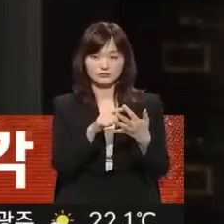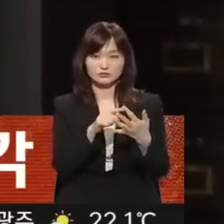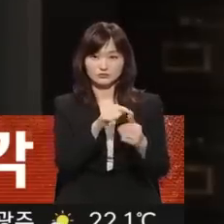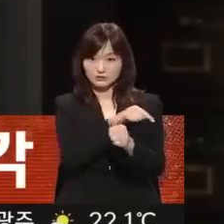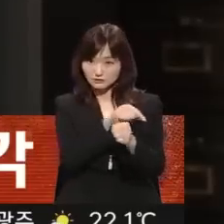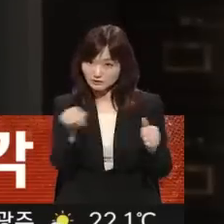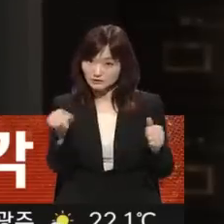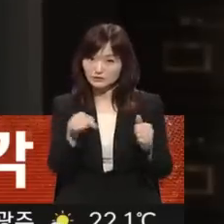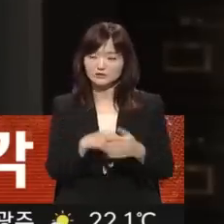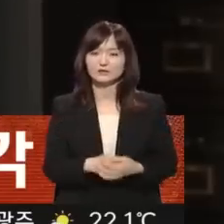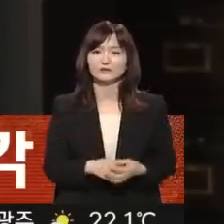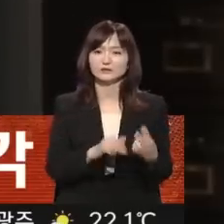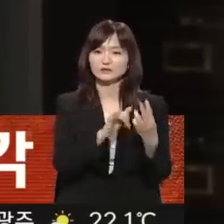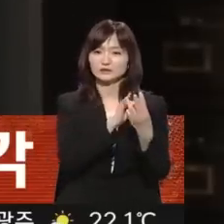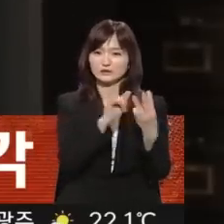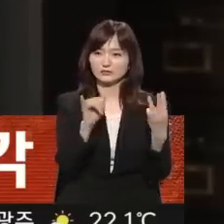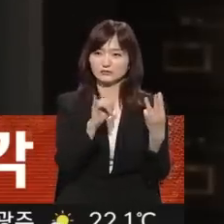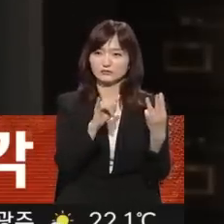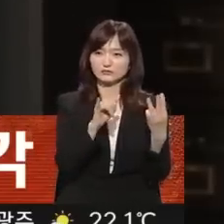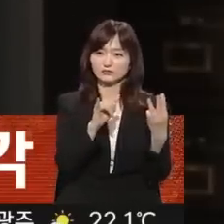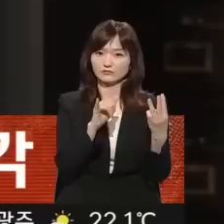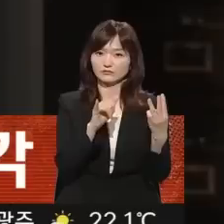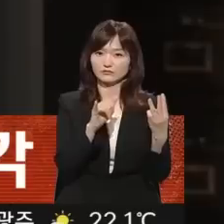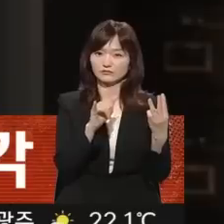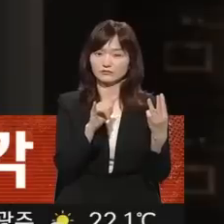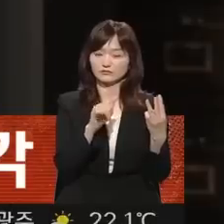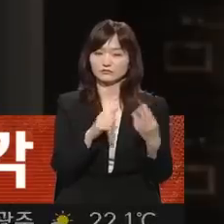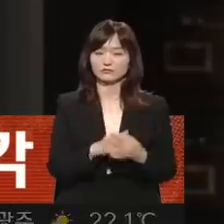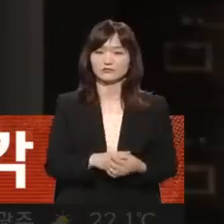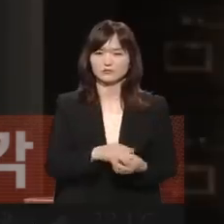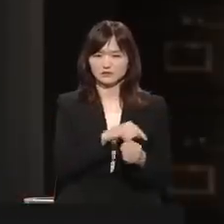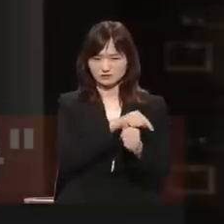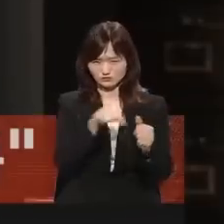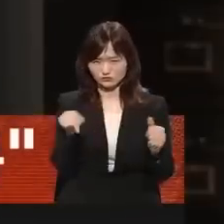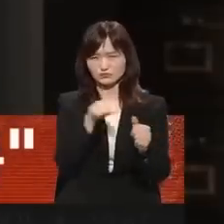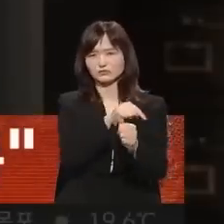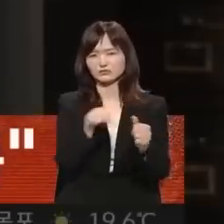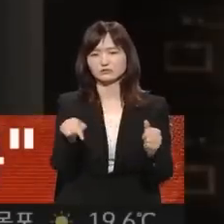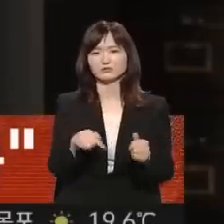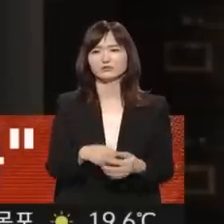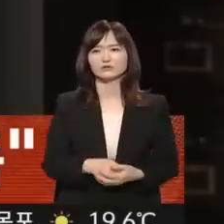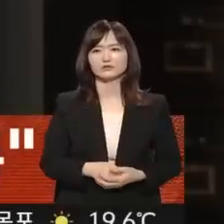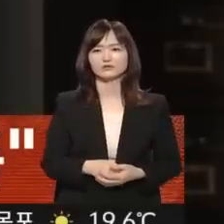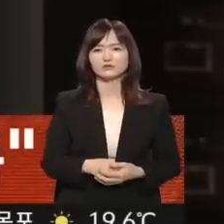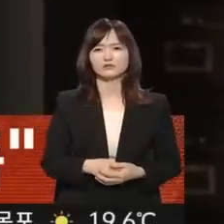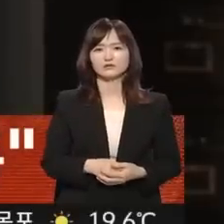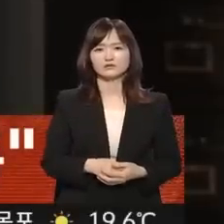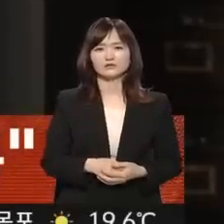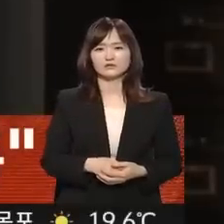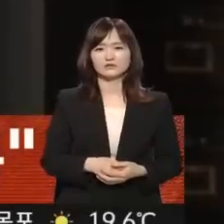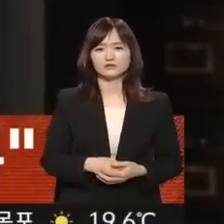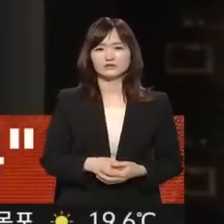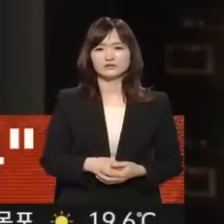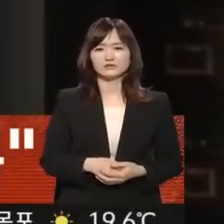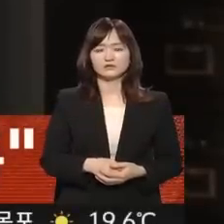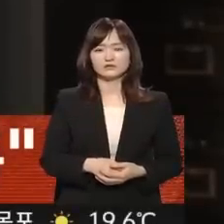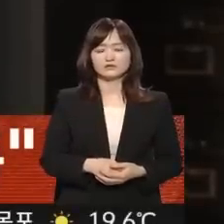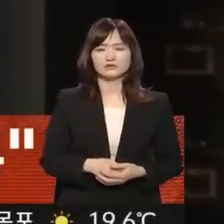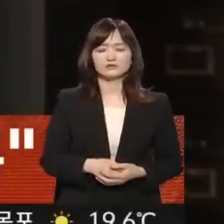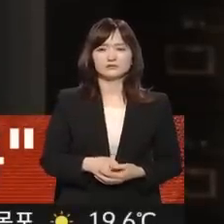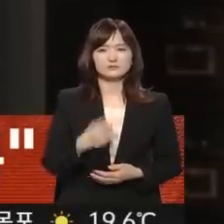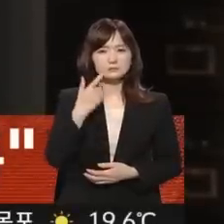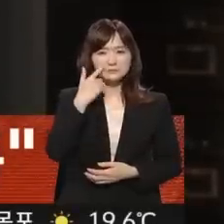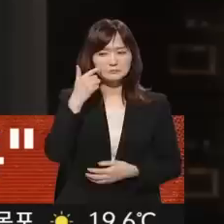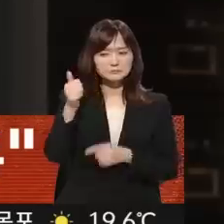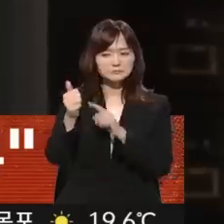모두 3명을 처와 두 자식을 살해했습니다 자 그런데 특히이 아버지의 이런